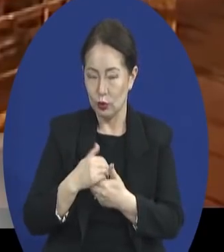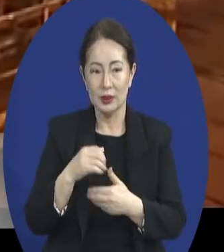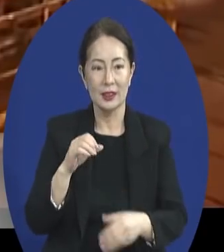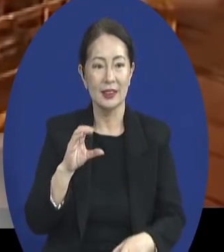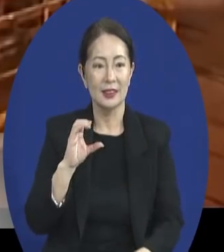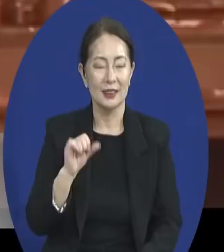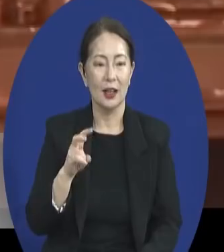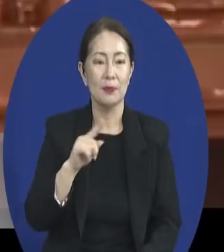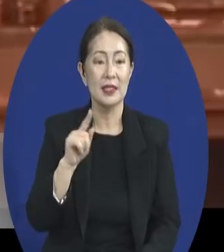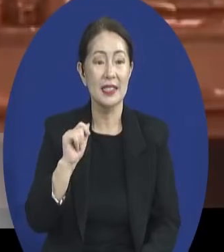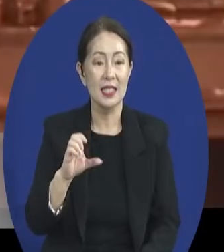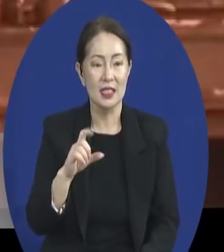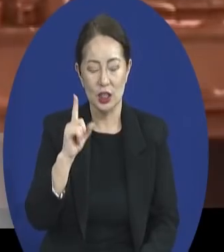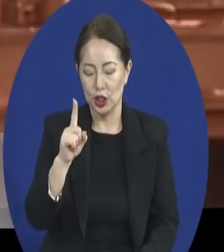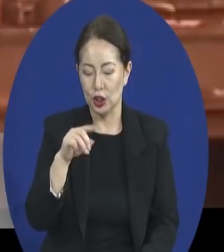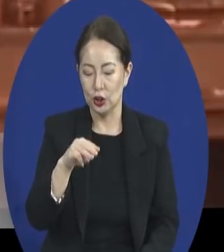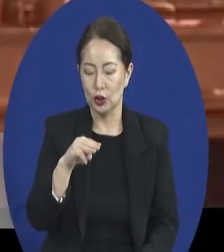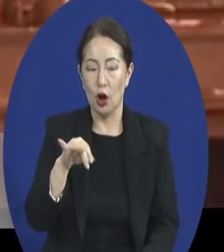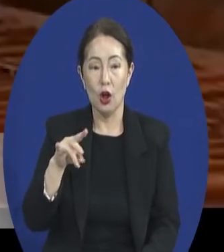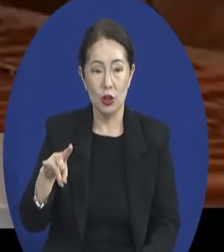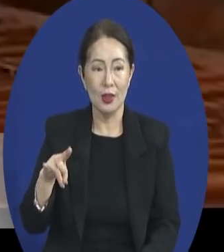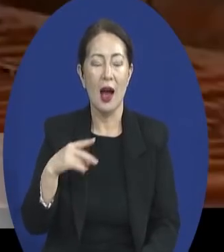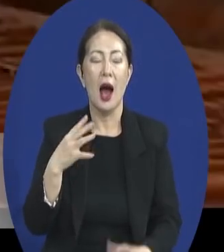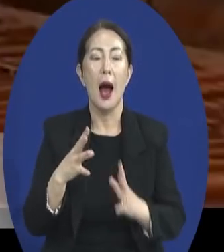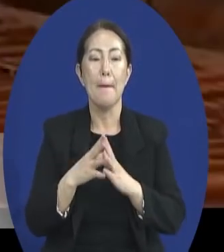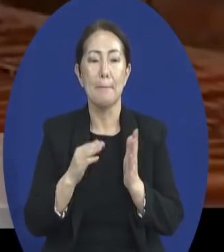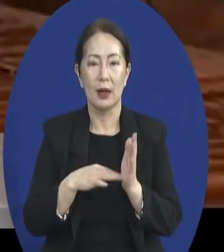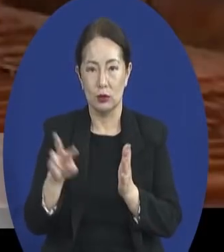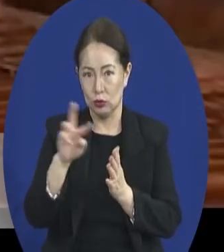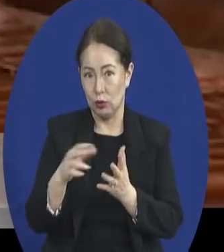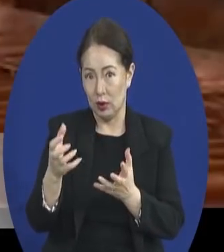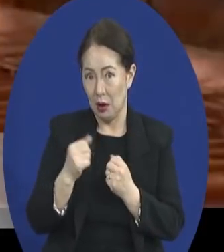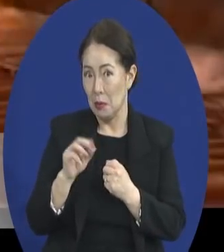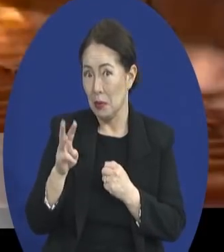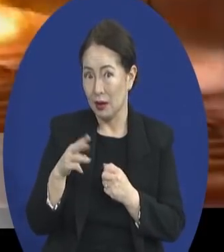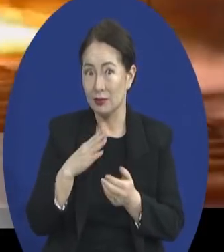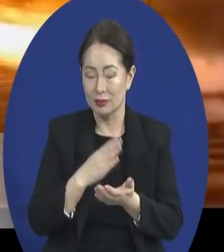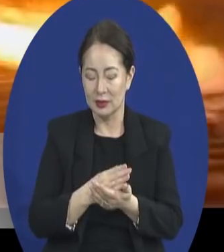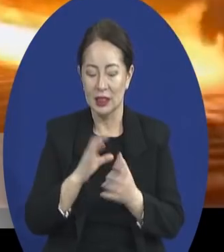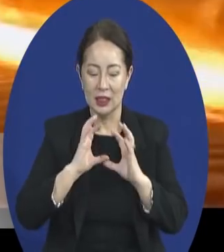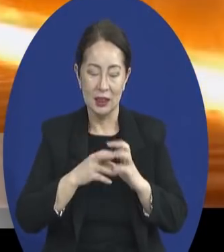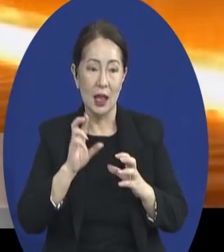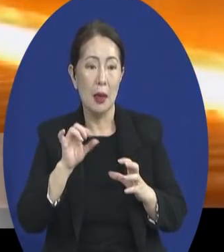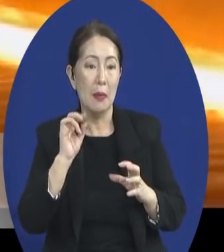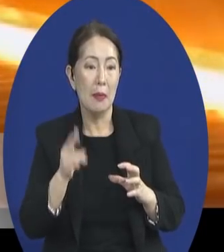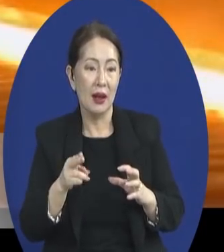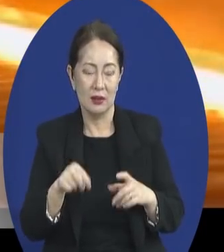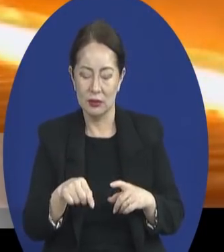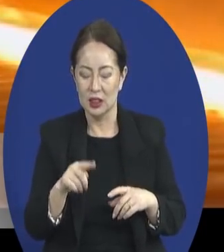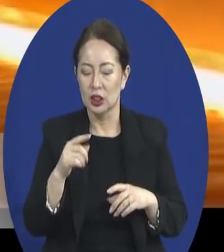онд цэсийн ханш тон тутамдаа 10,000 ам доллар давах урьдчилсан таамгийг төвшүүлээд байгаа л. За дэлхийн банкны зүгээс бол цэсийн